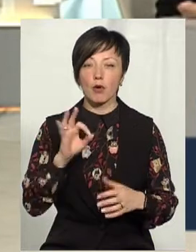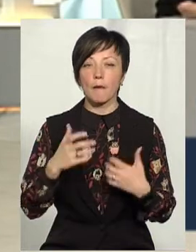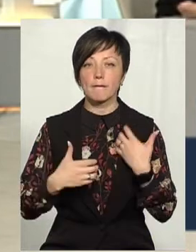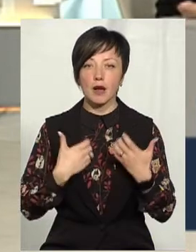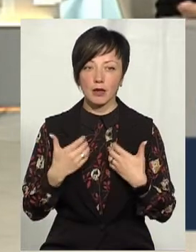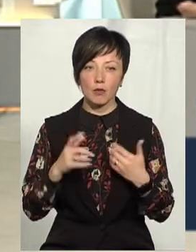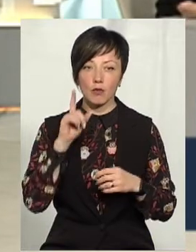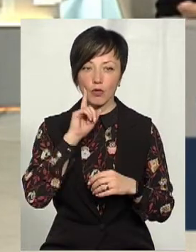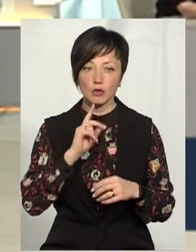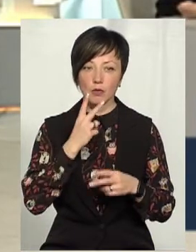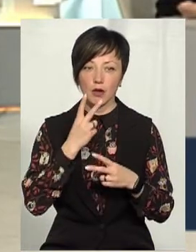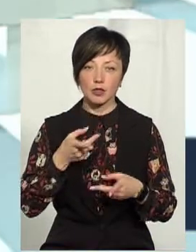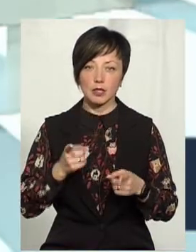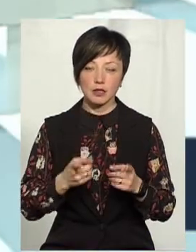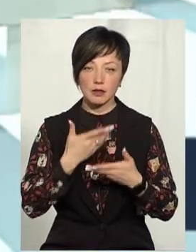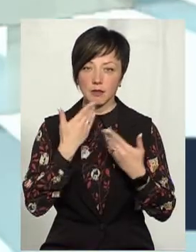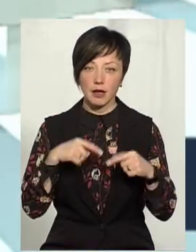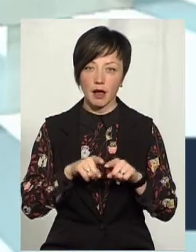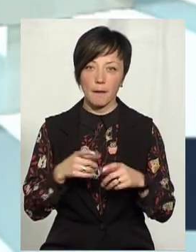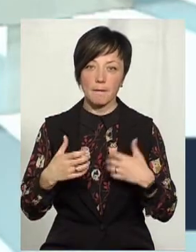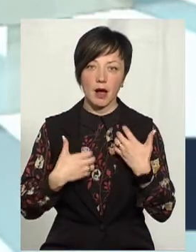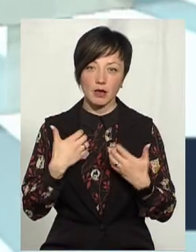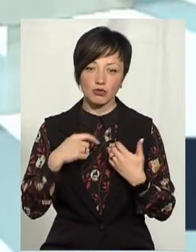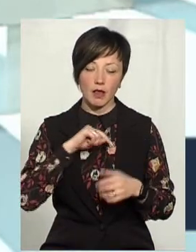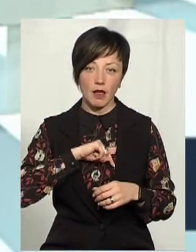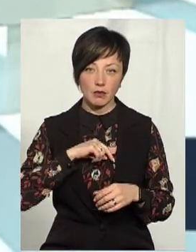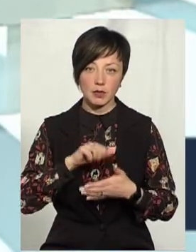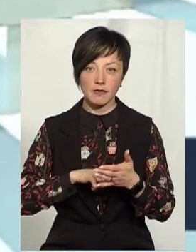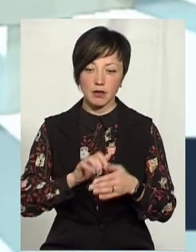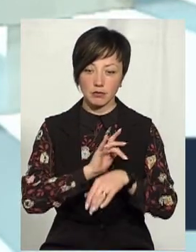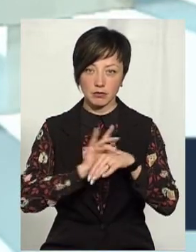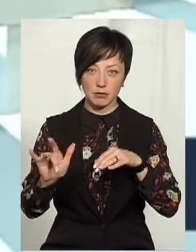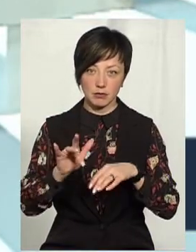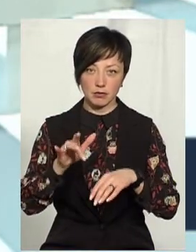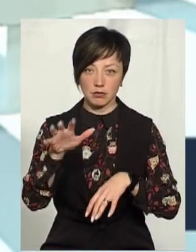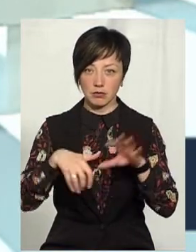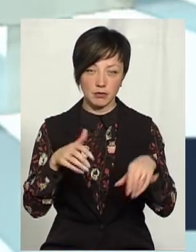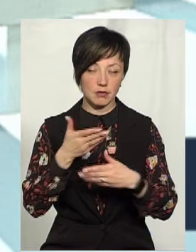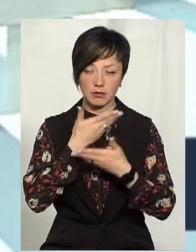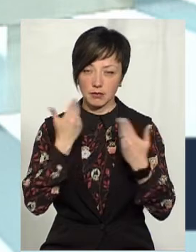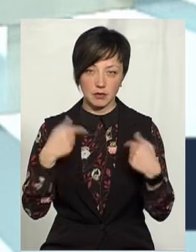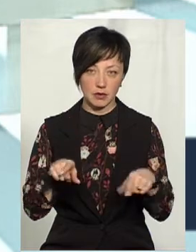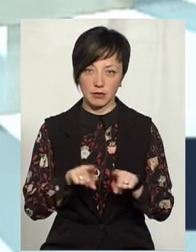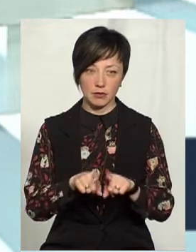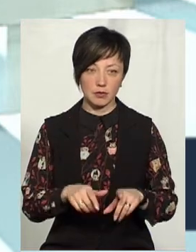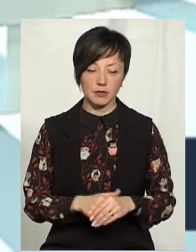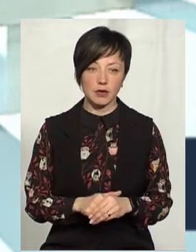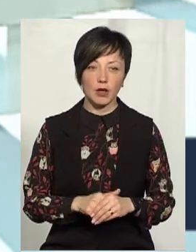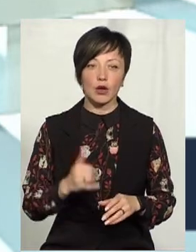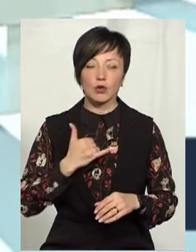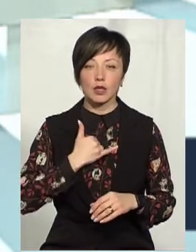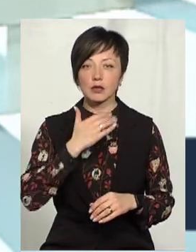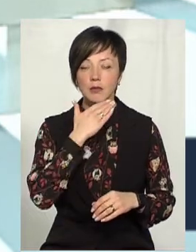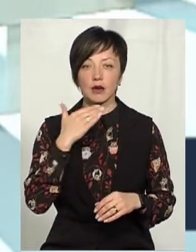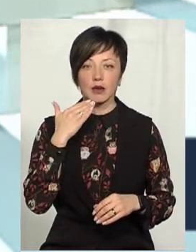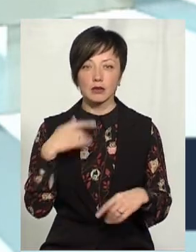паніки, ну, поки що ми бачимо, що дійсно немає таких панічних настроїв, які призвели до того, що скуплюють продукти харчування. У нас вже було